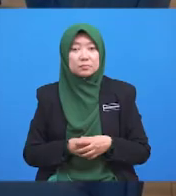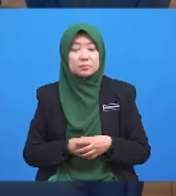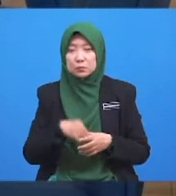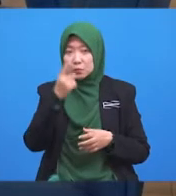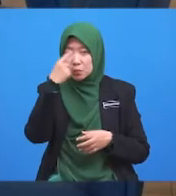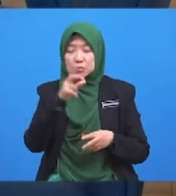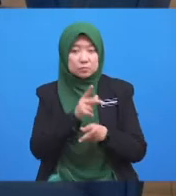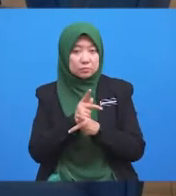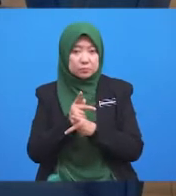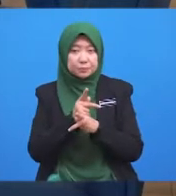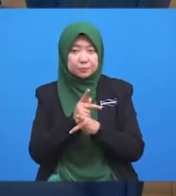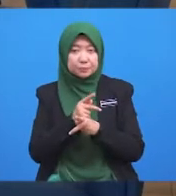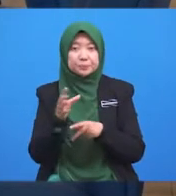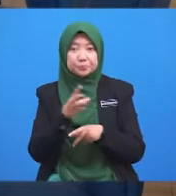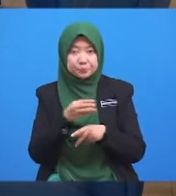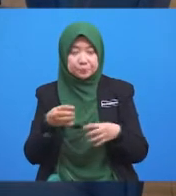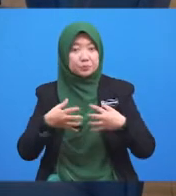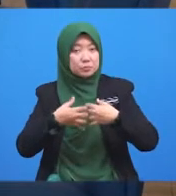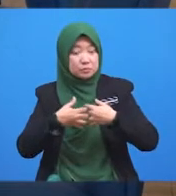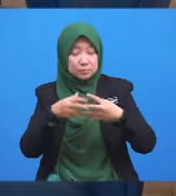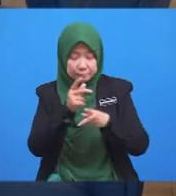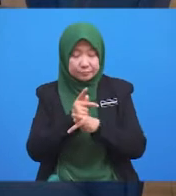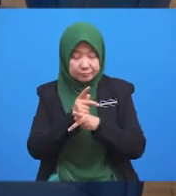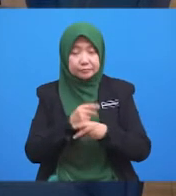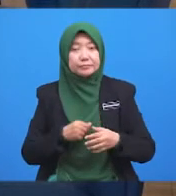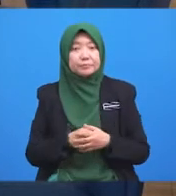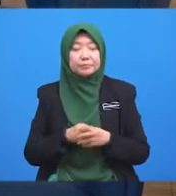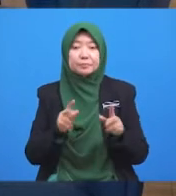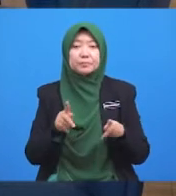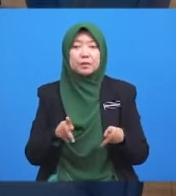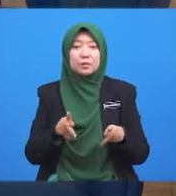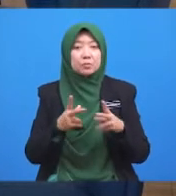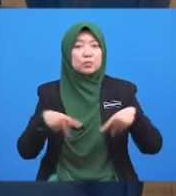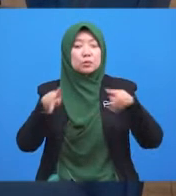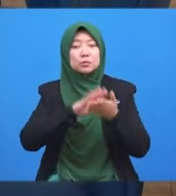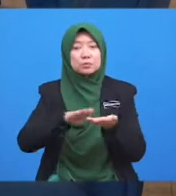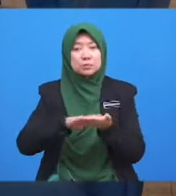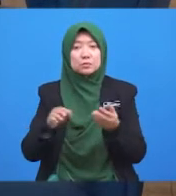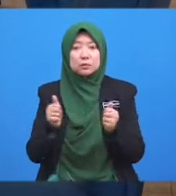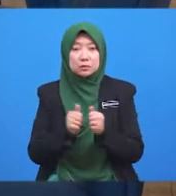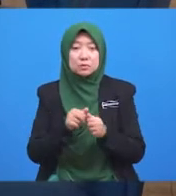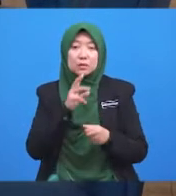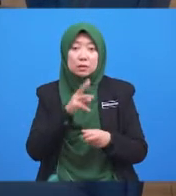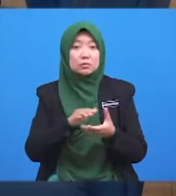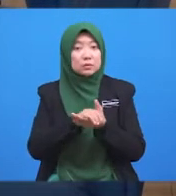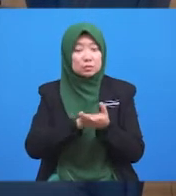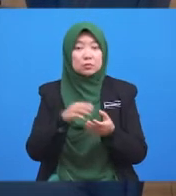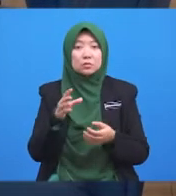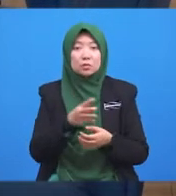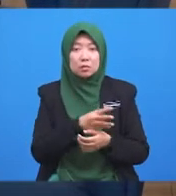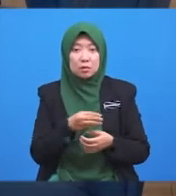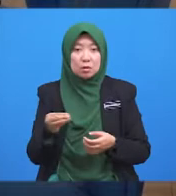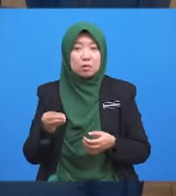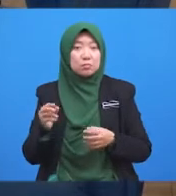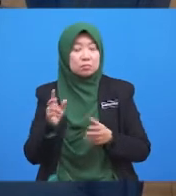Bagi penjagaan dan penyelenggaraan mesin pula, pelajar perlu bersihkan dengan air sabun dan kain